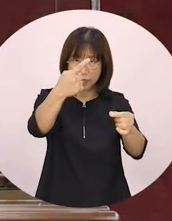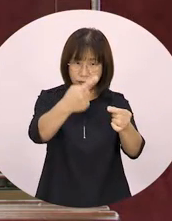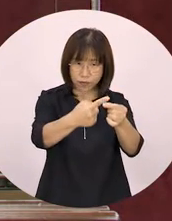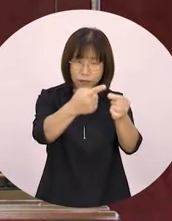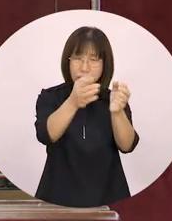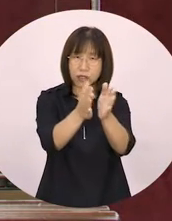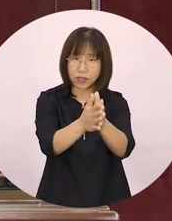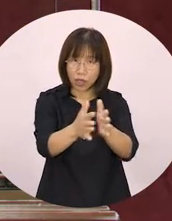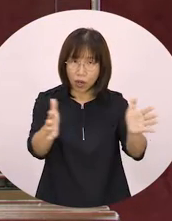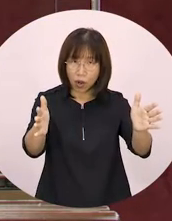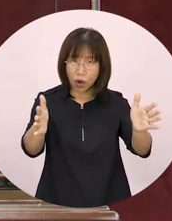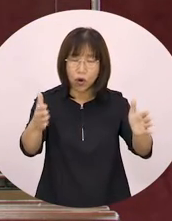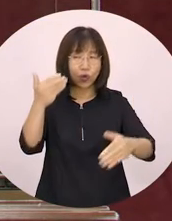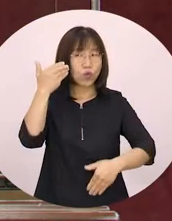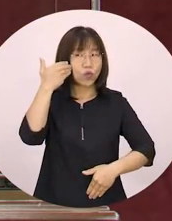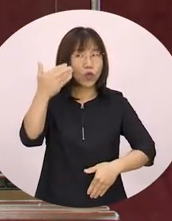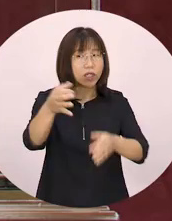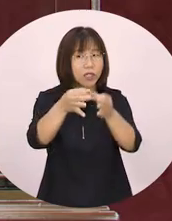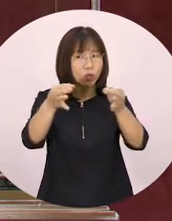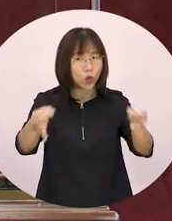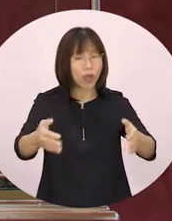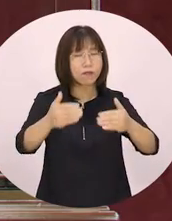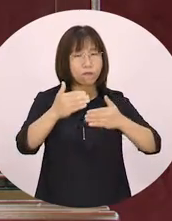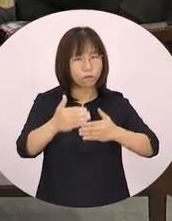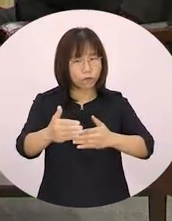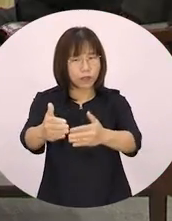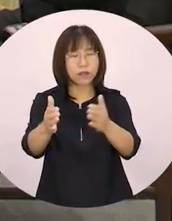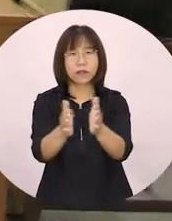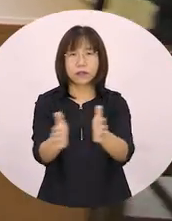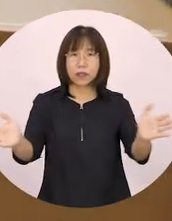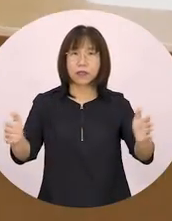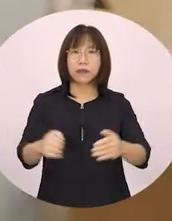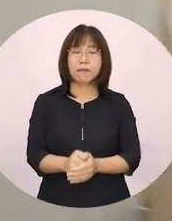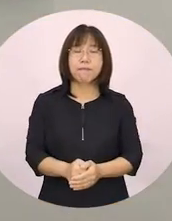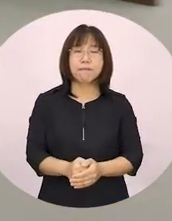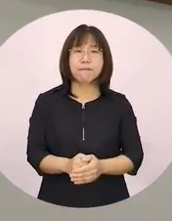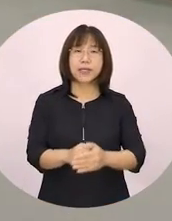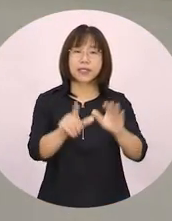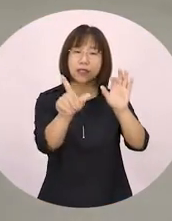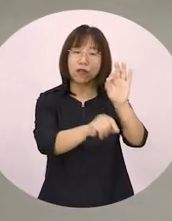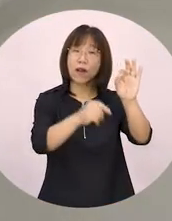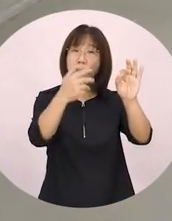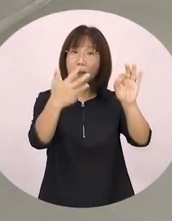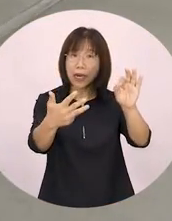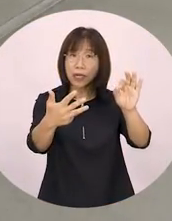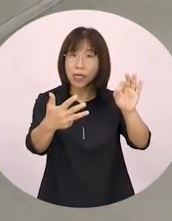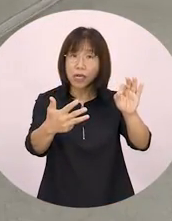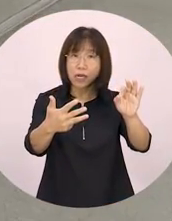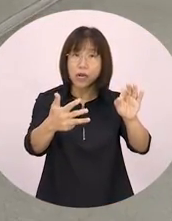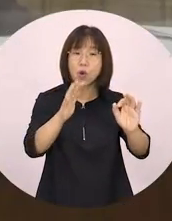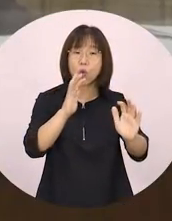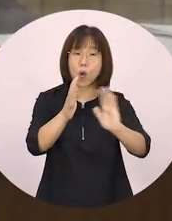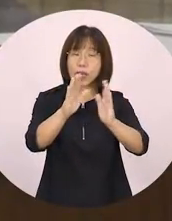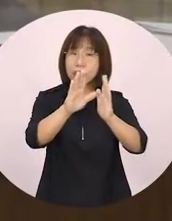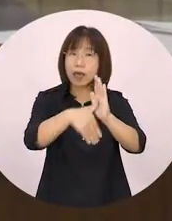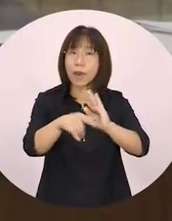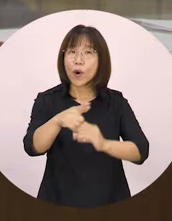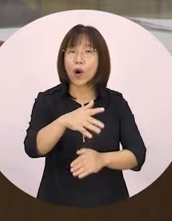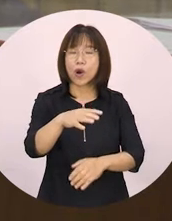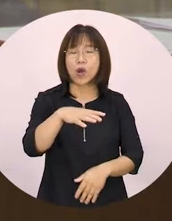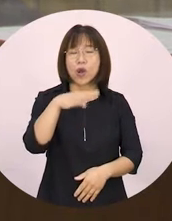1차 본회의를 시작으로 골 간 의 회기를 시작했습니다 8일에 열린 제 2차 본회의에서